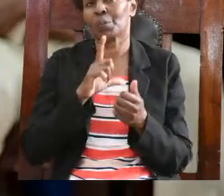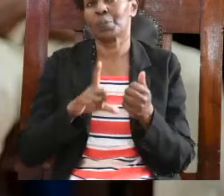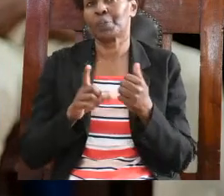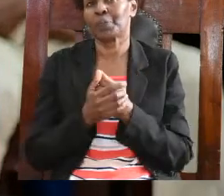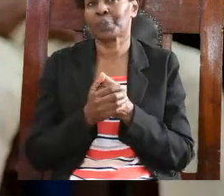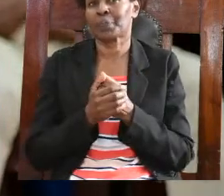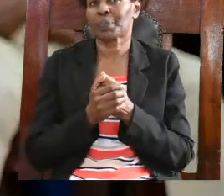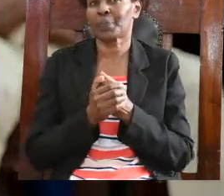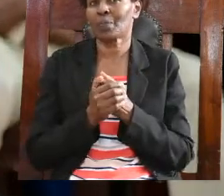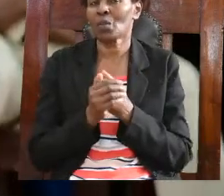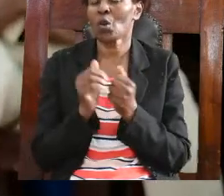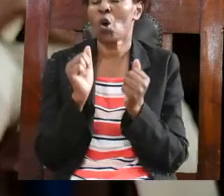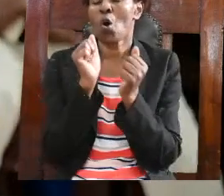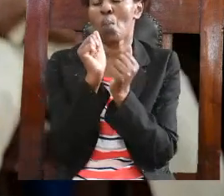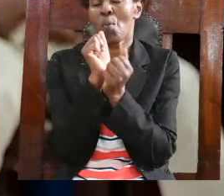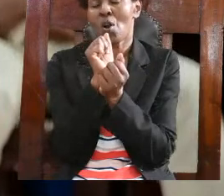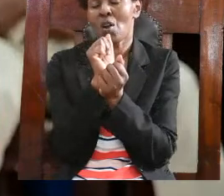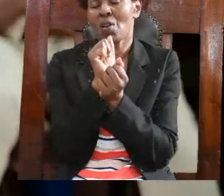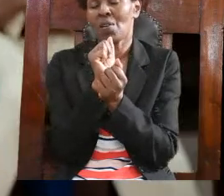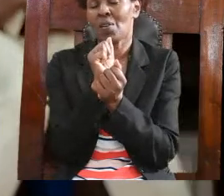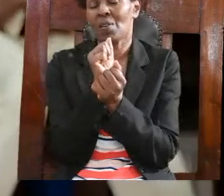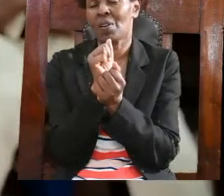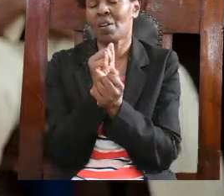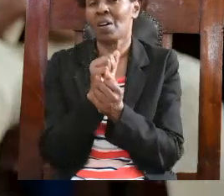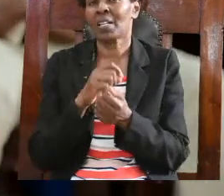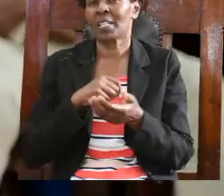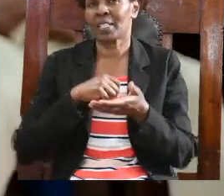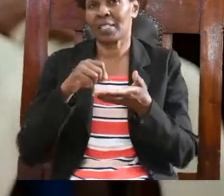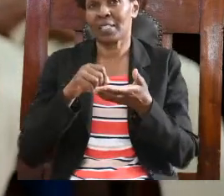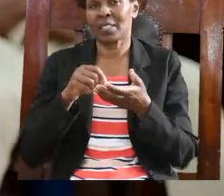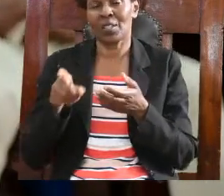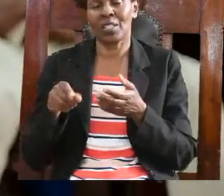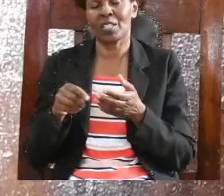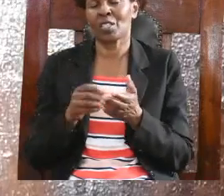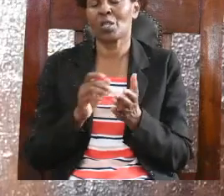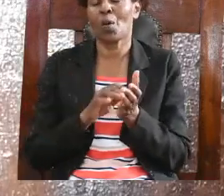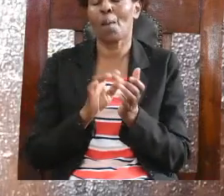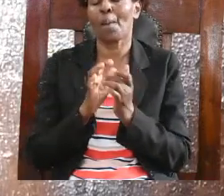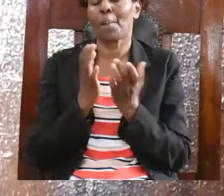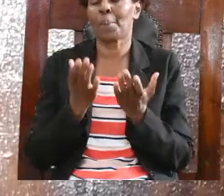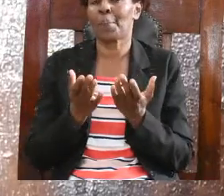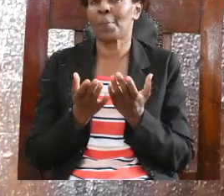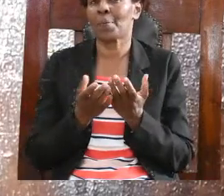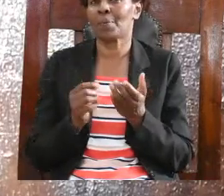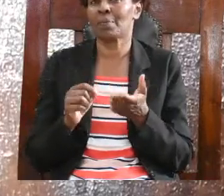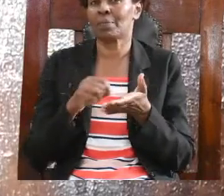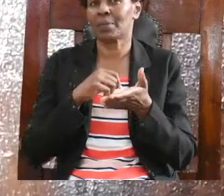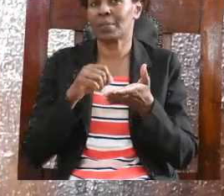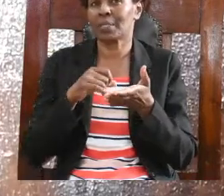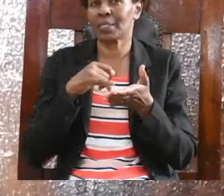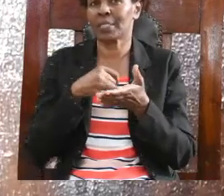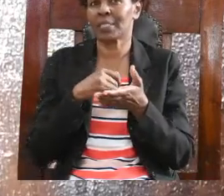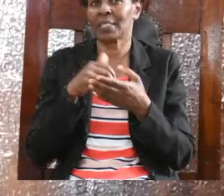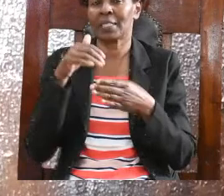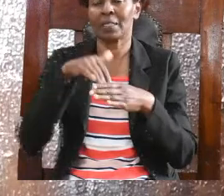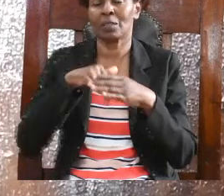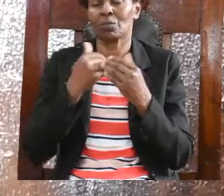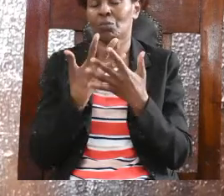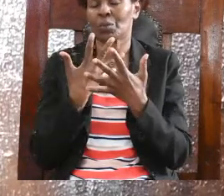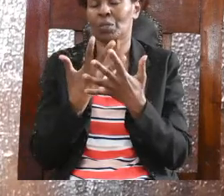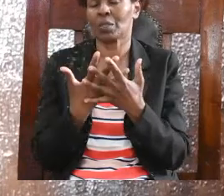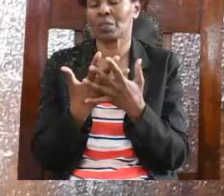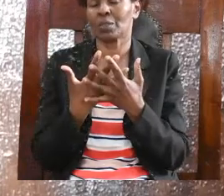Mtumishi wa Mungu Paulo anapoandika kitabu hiki cha Wafilipi, anaandika akiwa